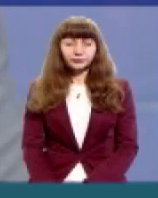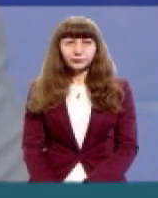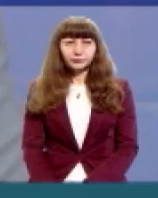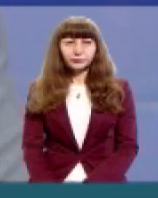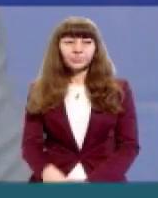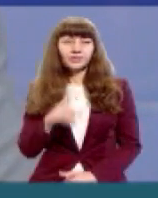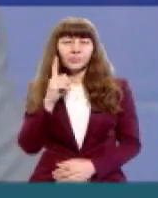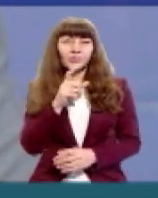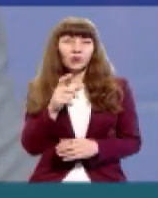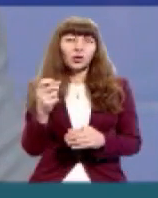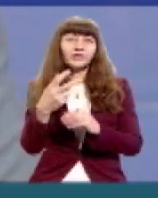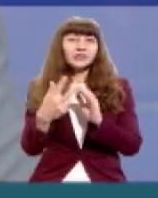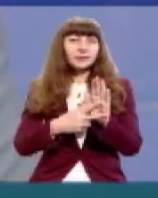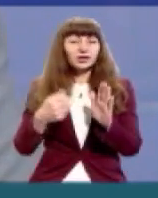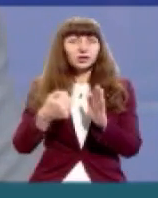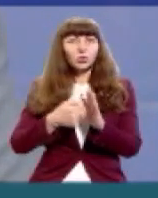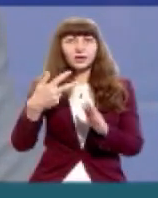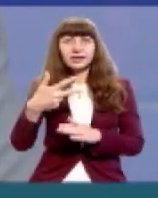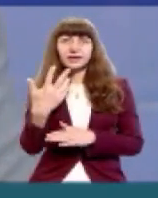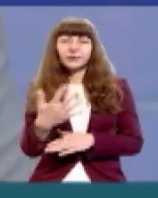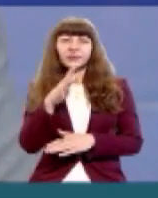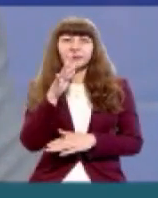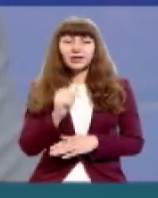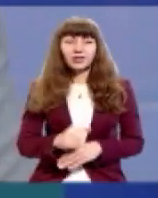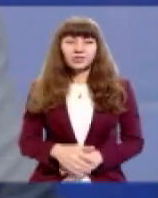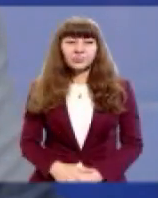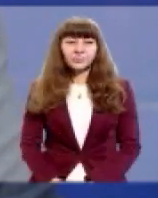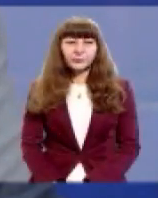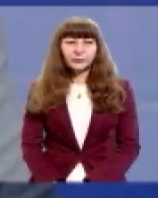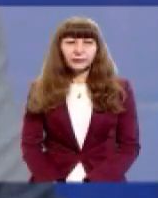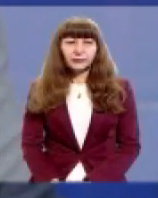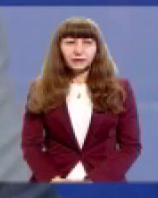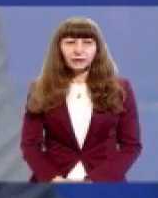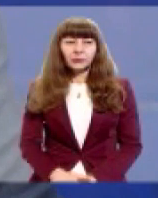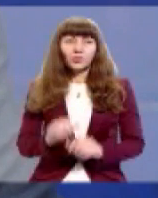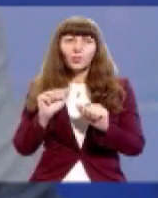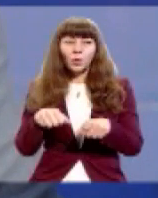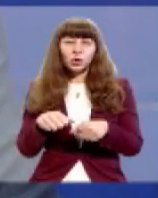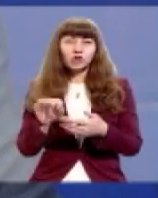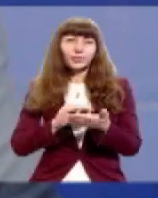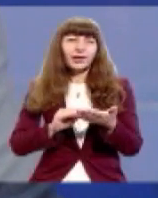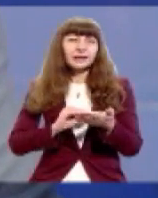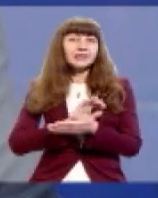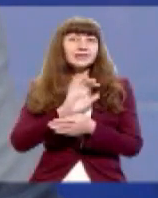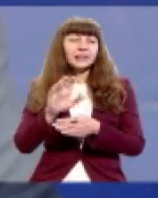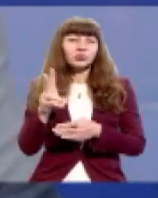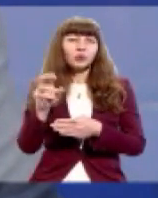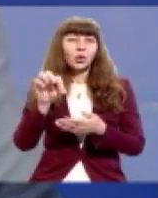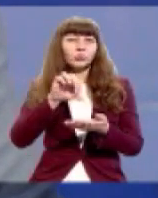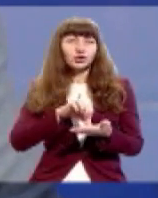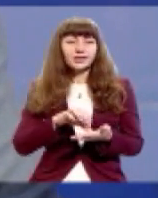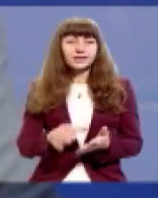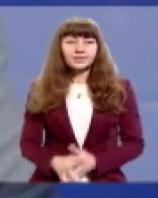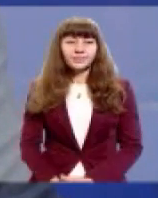от 18 до 35 лет, согласно новому законодательству, может подать заявку на участие